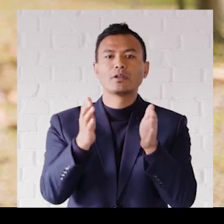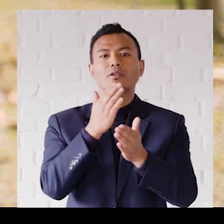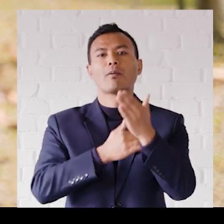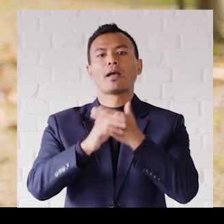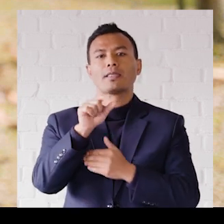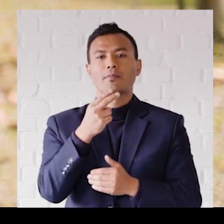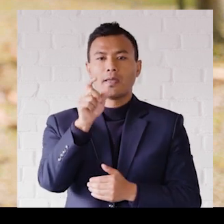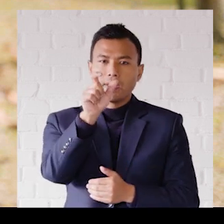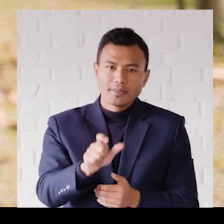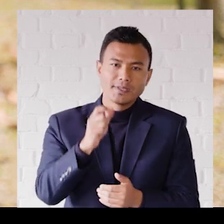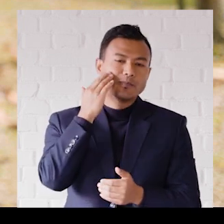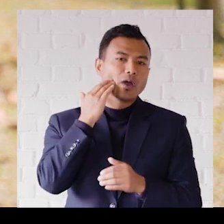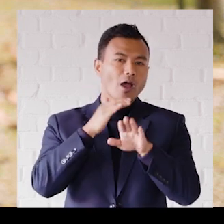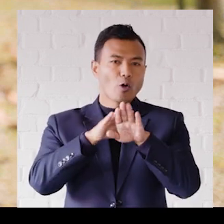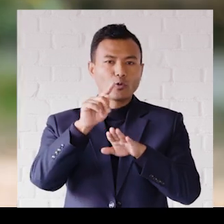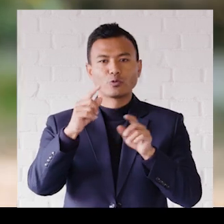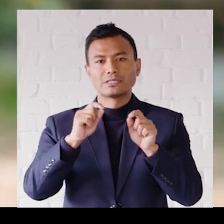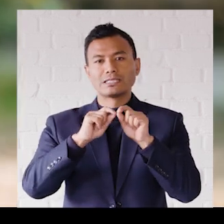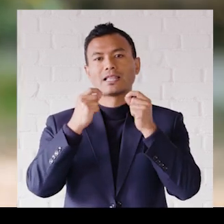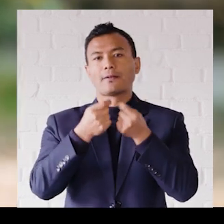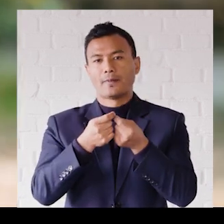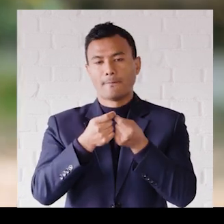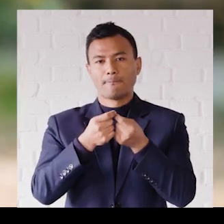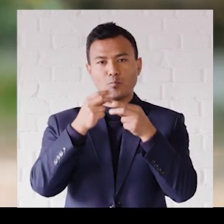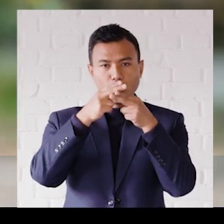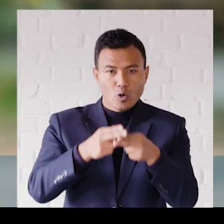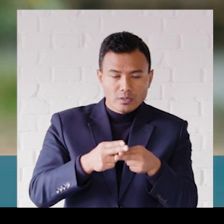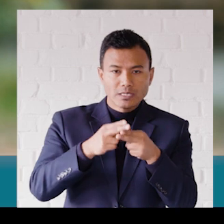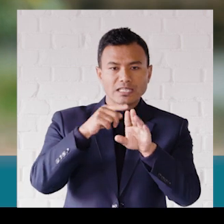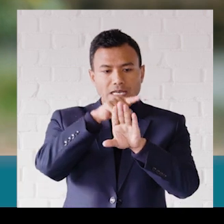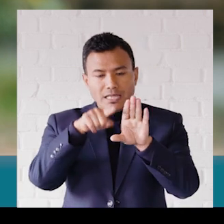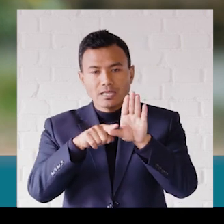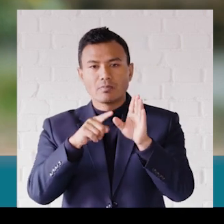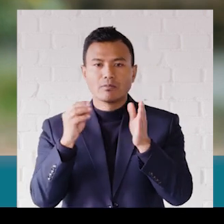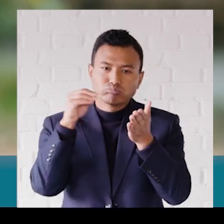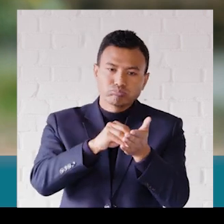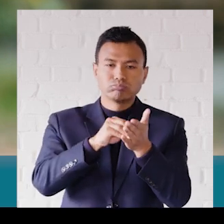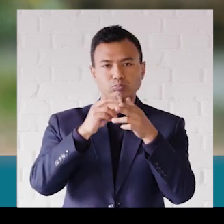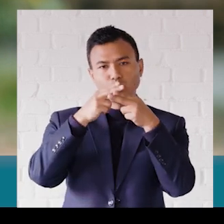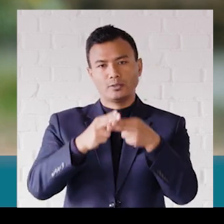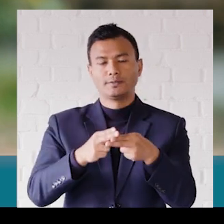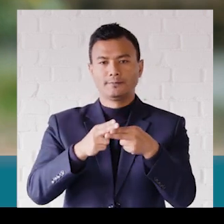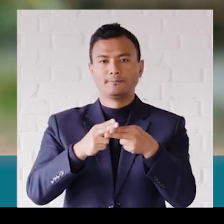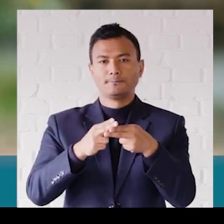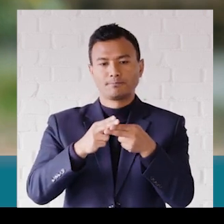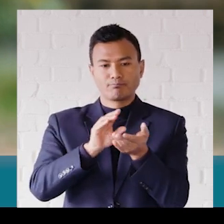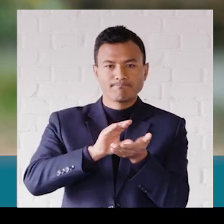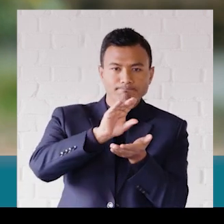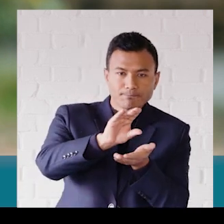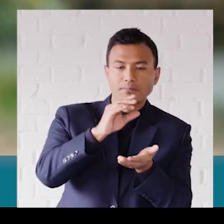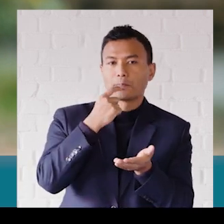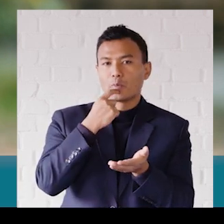दलित अपाङ्गता भएका व्यक्ति र महिलाहरूको क्षेत्रमा चाहिँ बजेट नै पोलिसीमा नै राखेर चाहिँ बजेट त्यसलाई